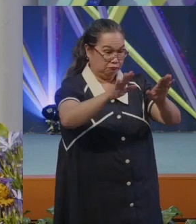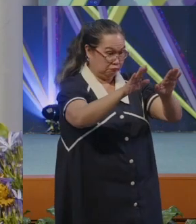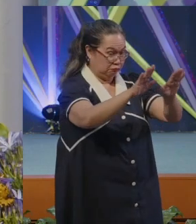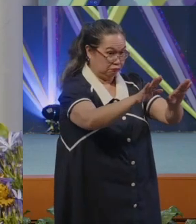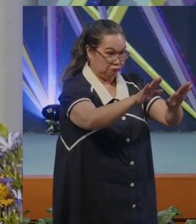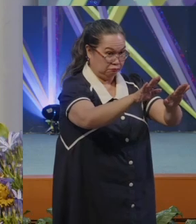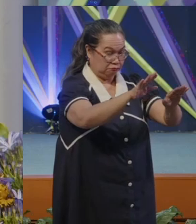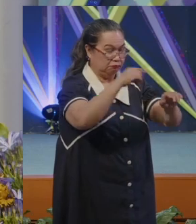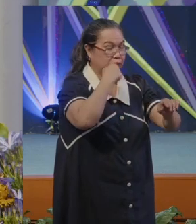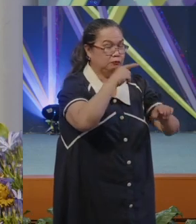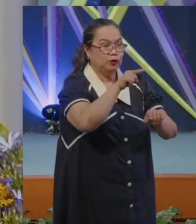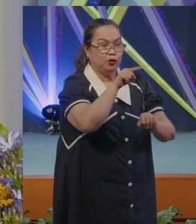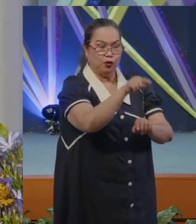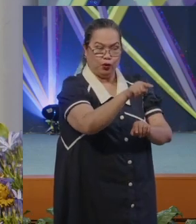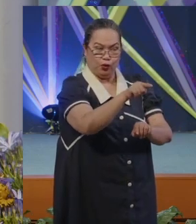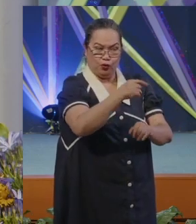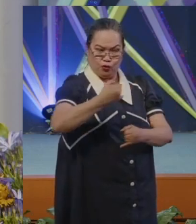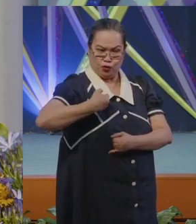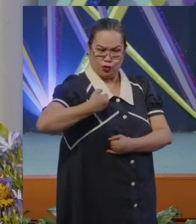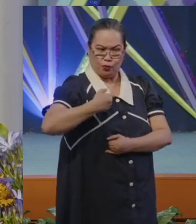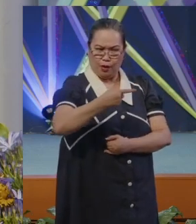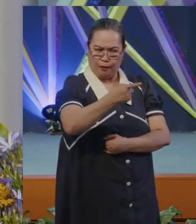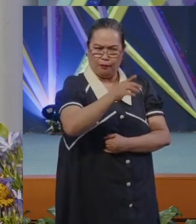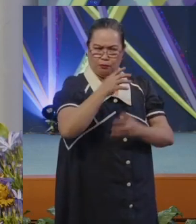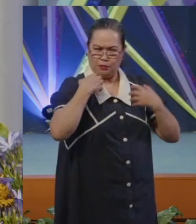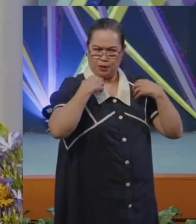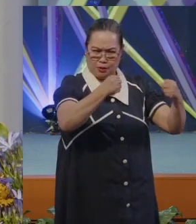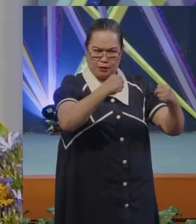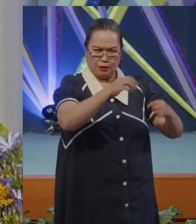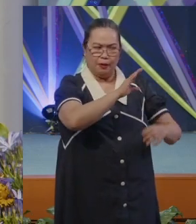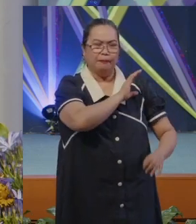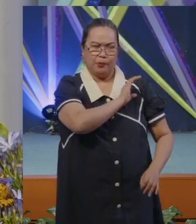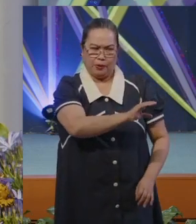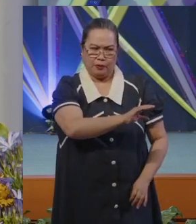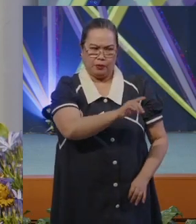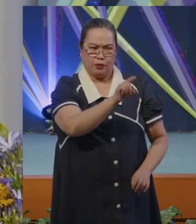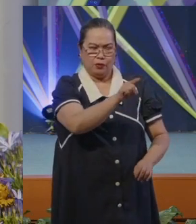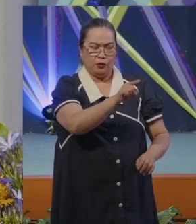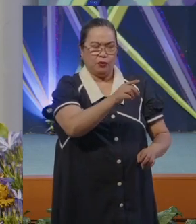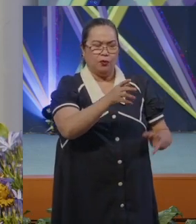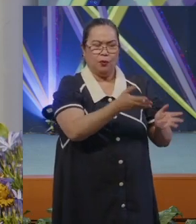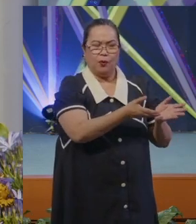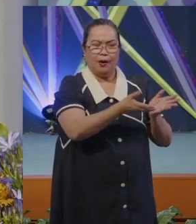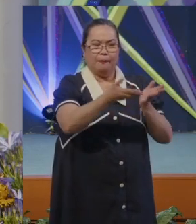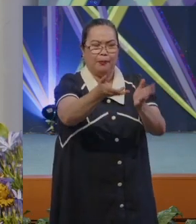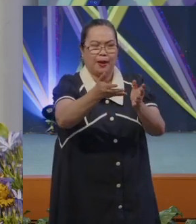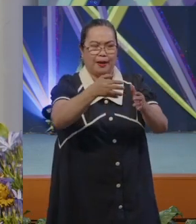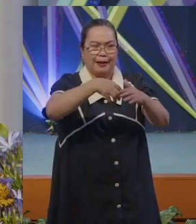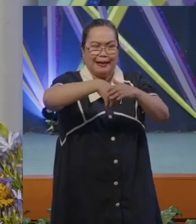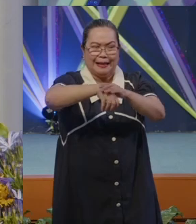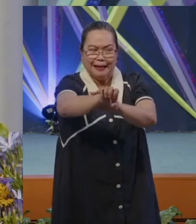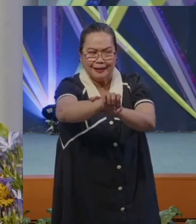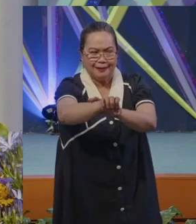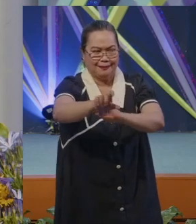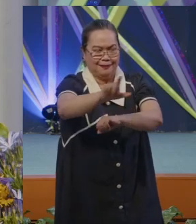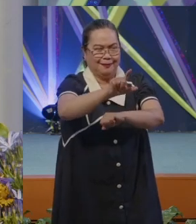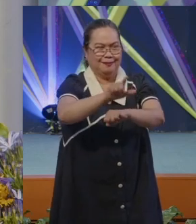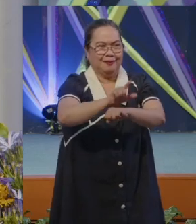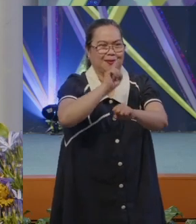of Nun and said, be strong and courageous, for you shall bring the people of Israel into the land I swore to give